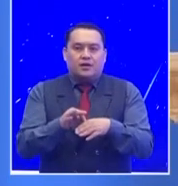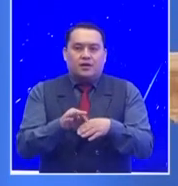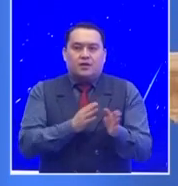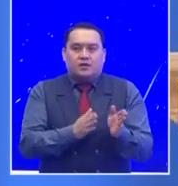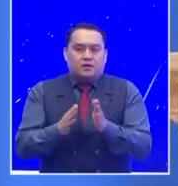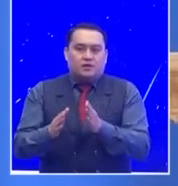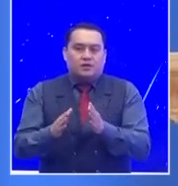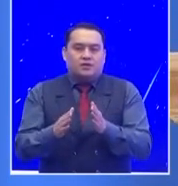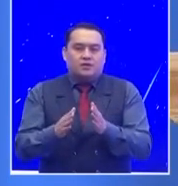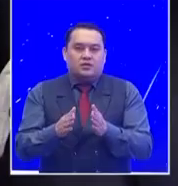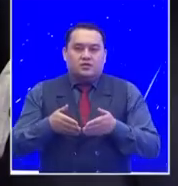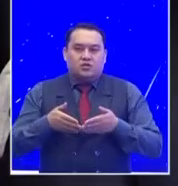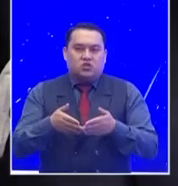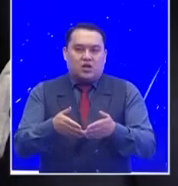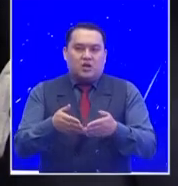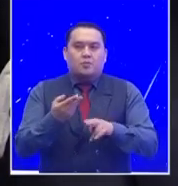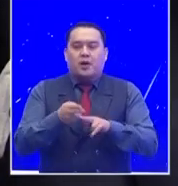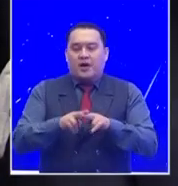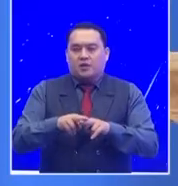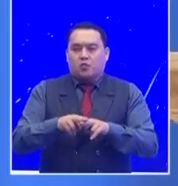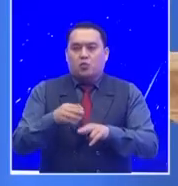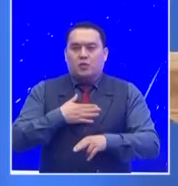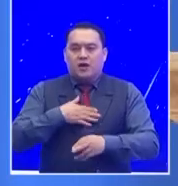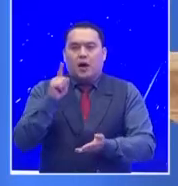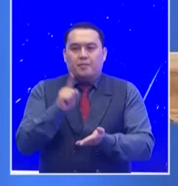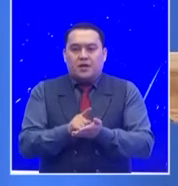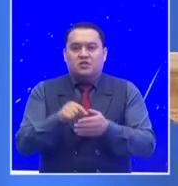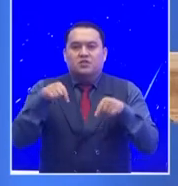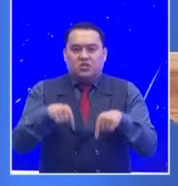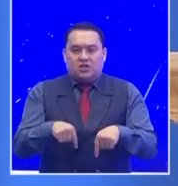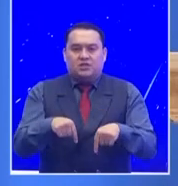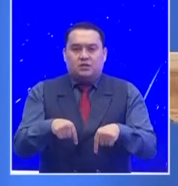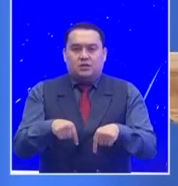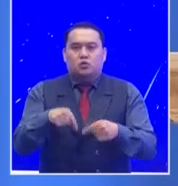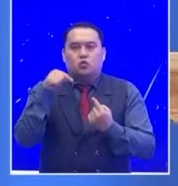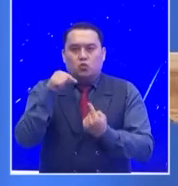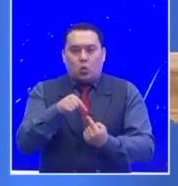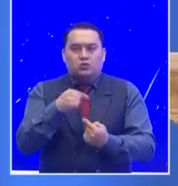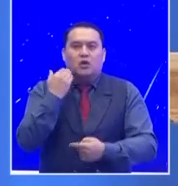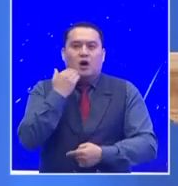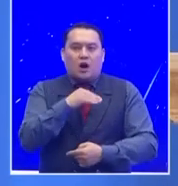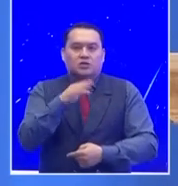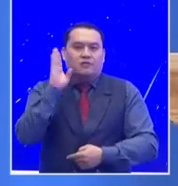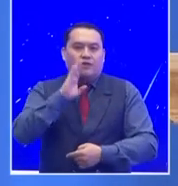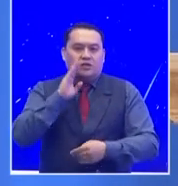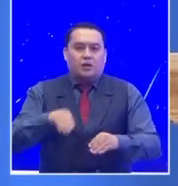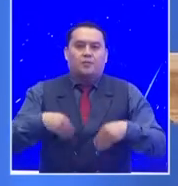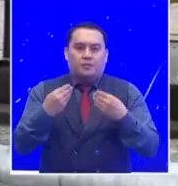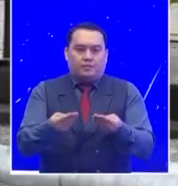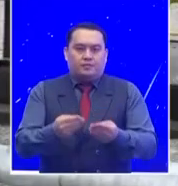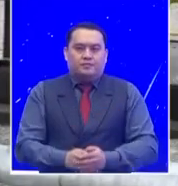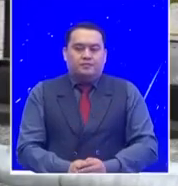ирригационных сетей. Вот. Поэтому мы должны здесь конкретно качественную подачу газа